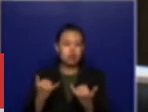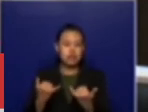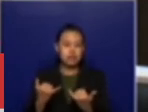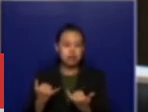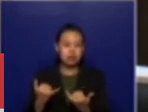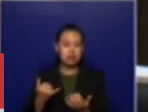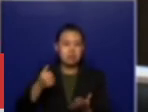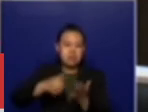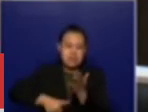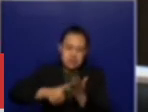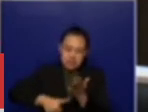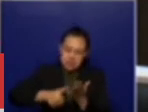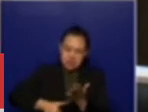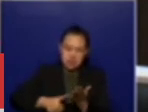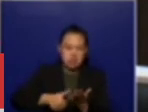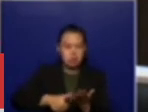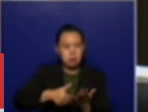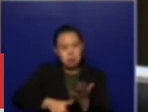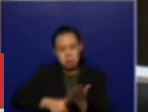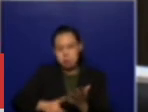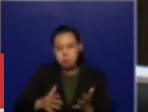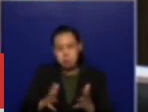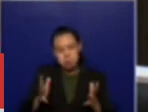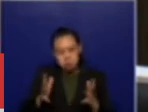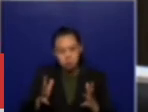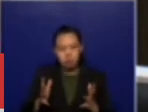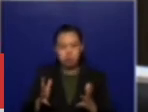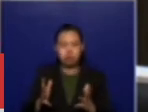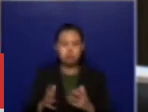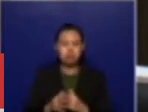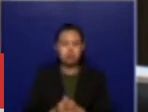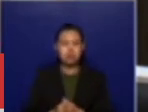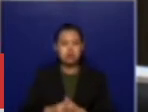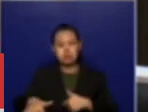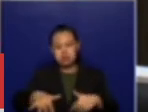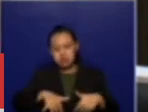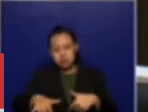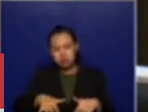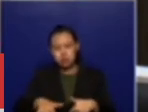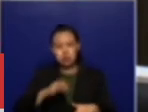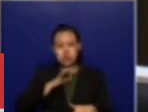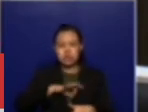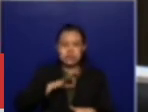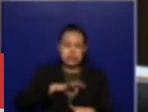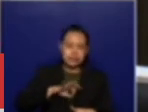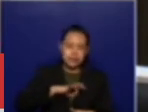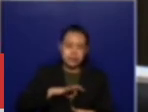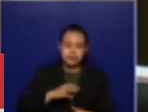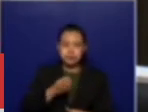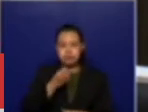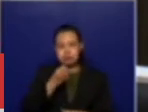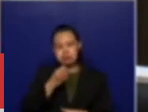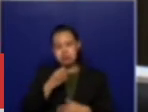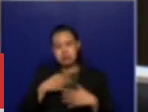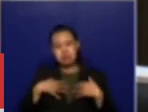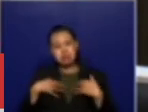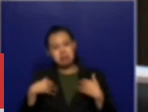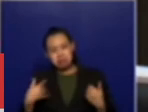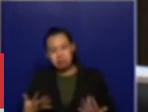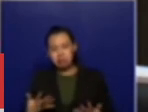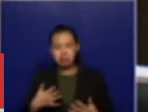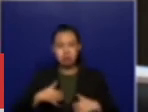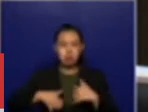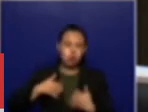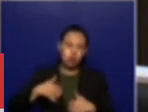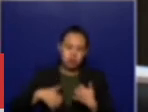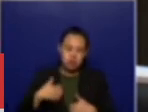หนี้ก้อนมหึมานะครับคนส่วนใหญ่ของประเทศนี้วันนี้ประสบกับปัญหาเศรษฐกิจเกิด